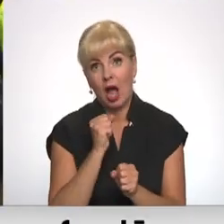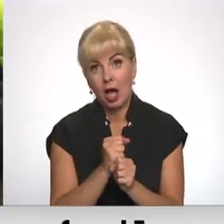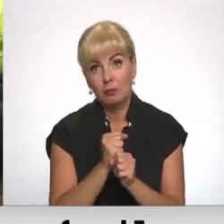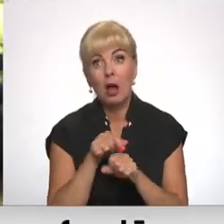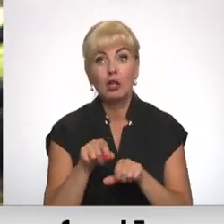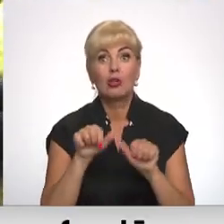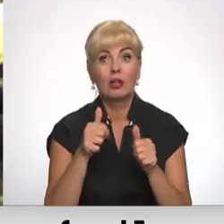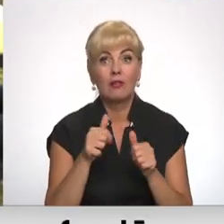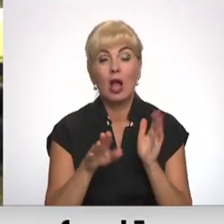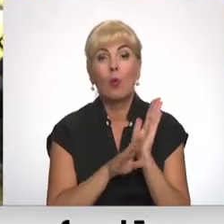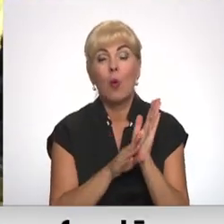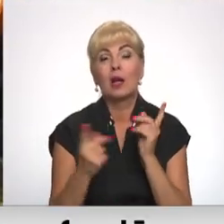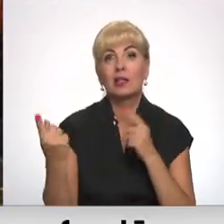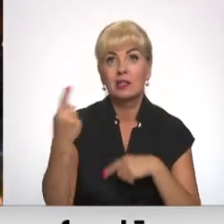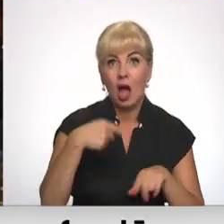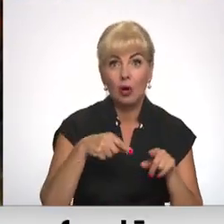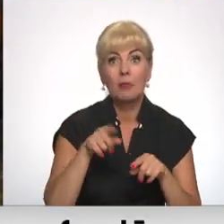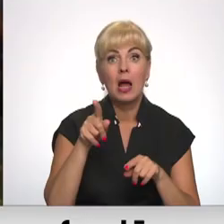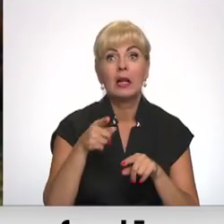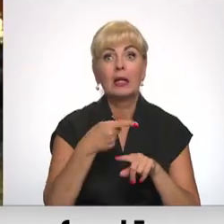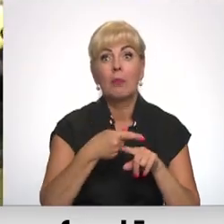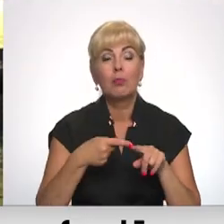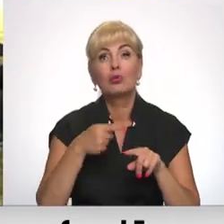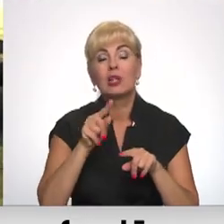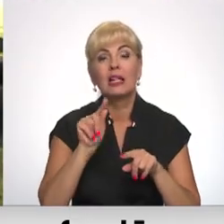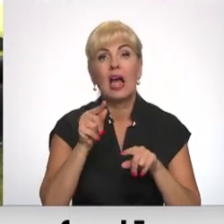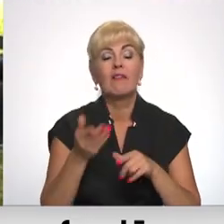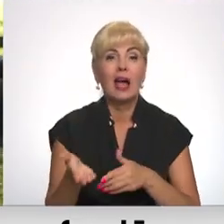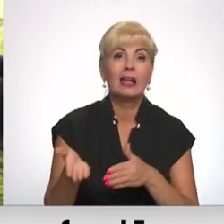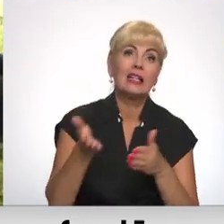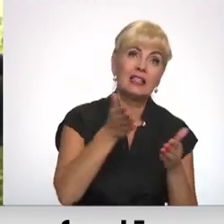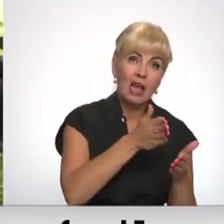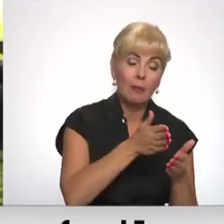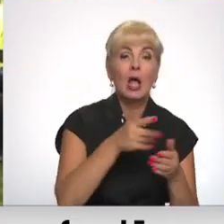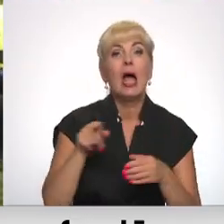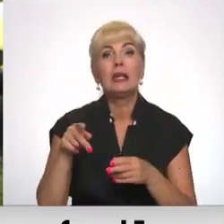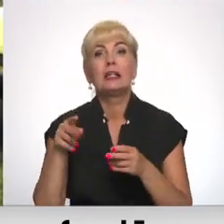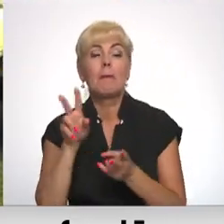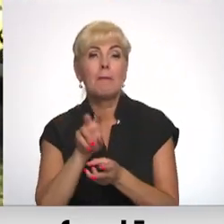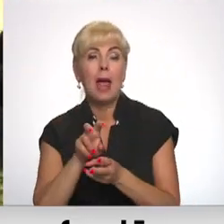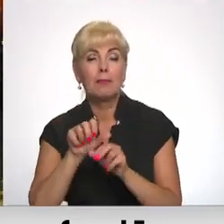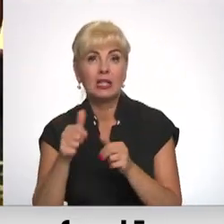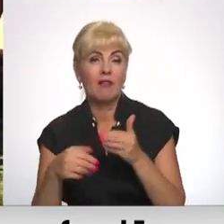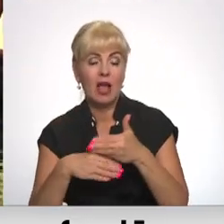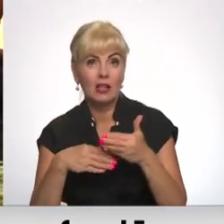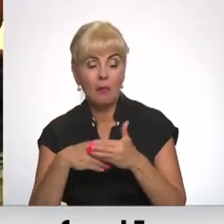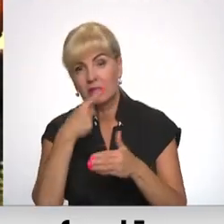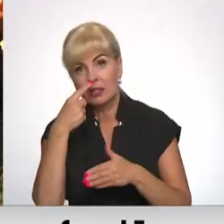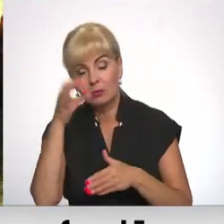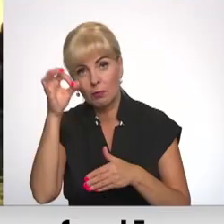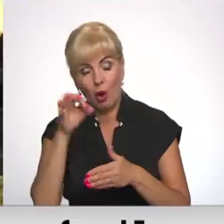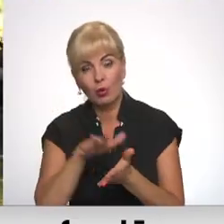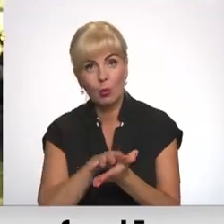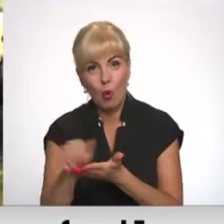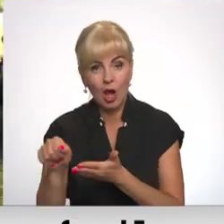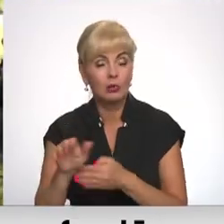šādam te koku sagāzumam, kuri tikai pusīti jāizņem ārā. Ir vietas, kur bebru dambis ir piemēram 100% jānojauc,